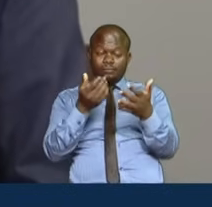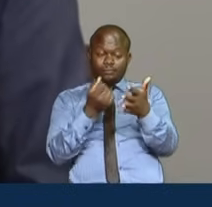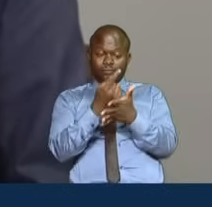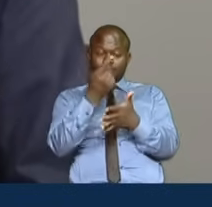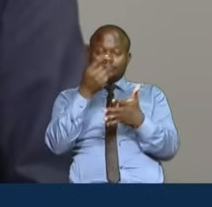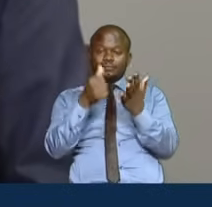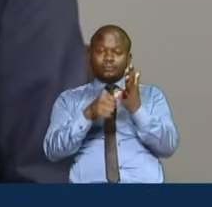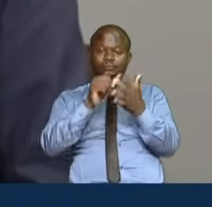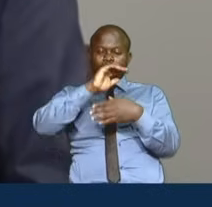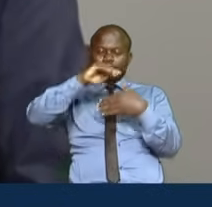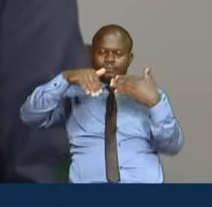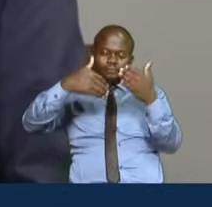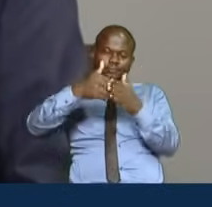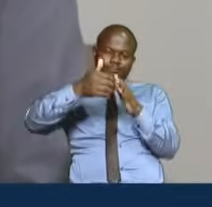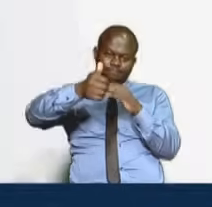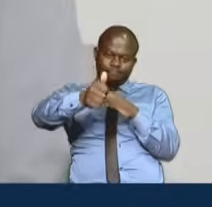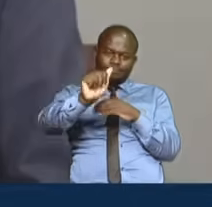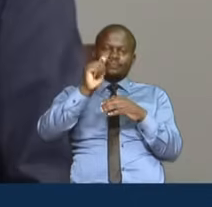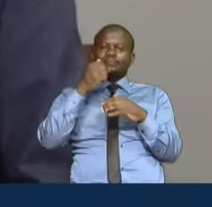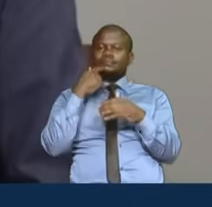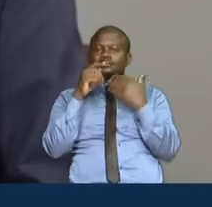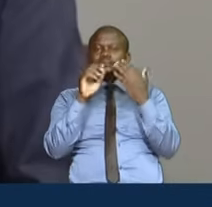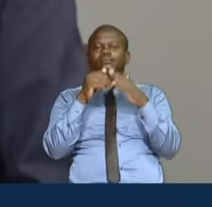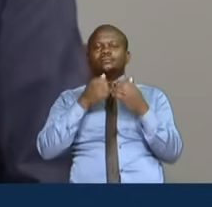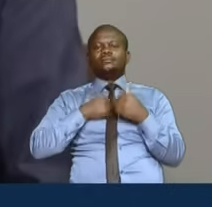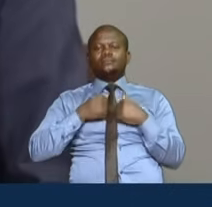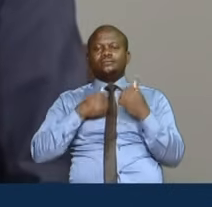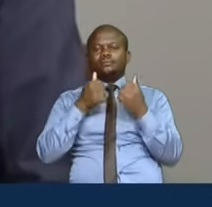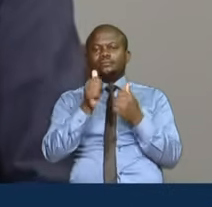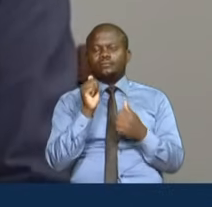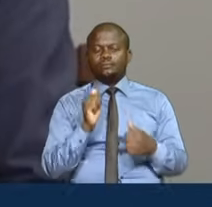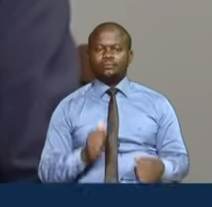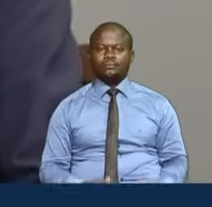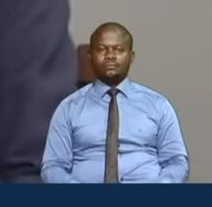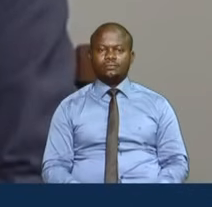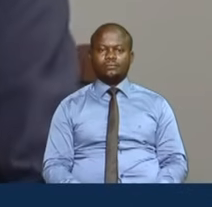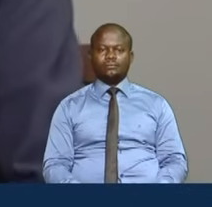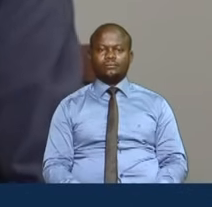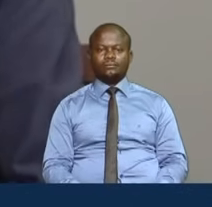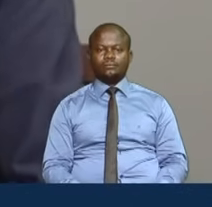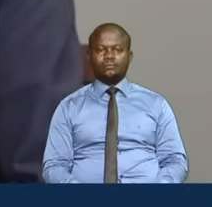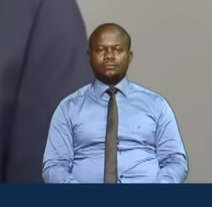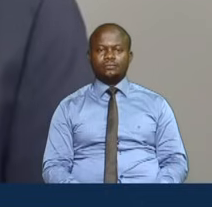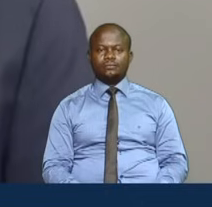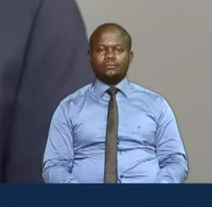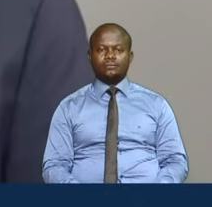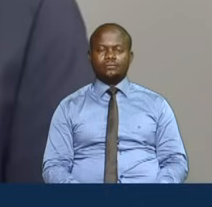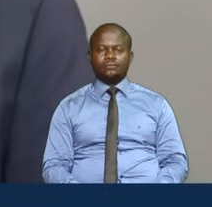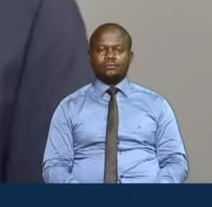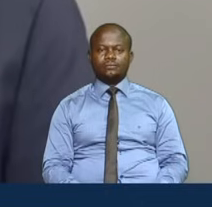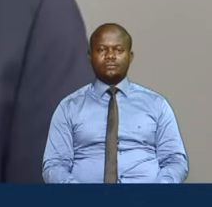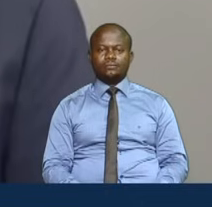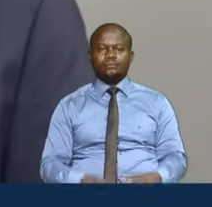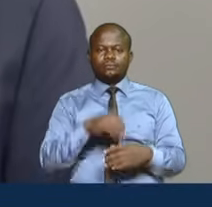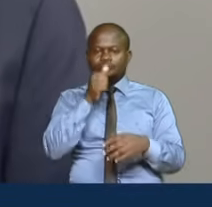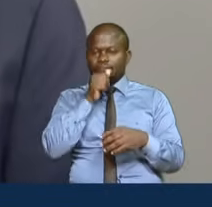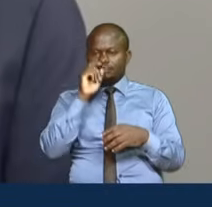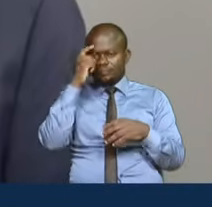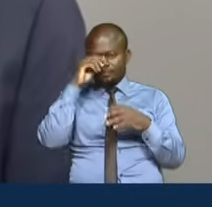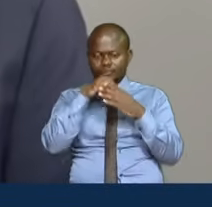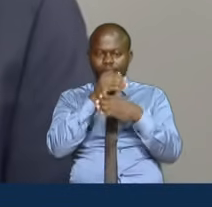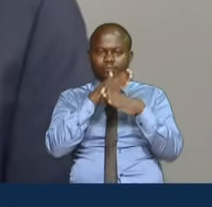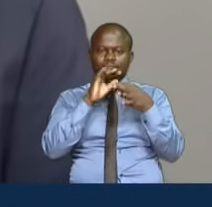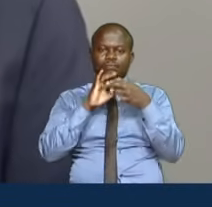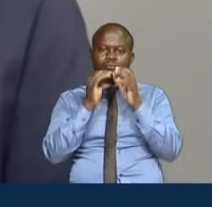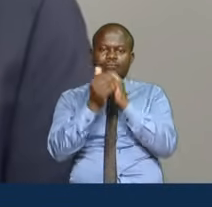ibibazo byose byabo babitwerera u Rwanda. As being caused by Rwanda. Umunyamabanga wa leta muri Minisiteri